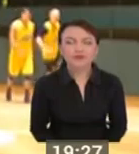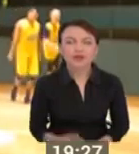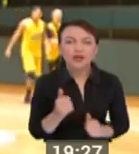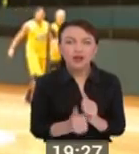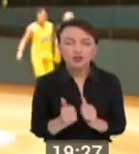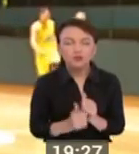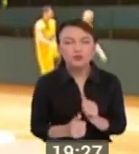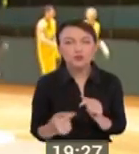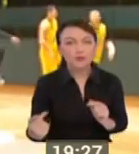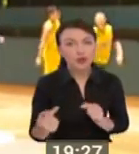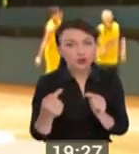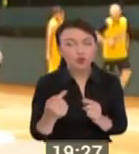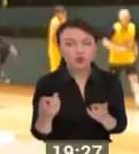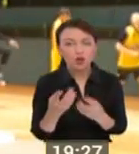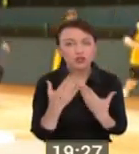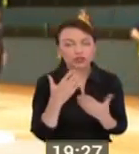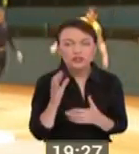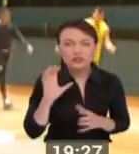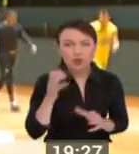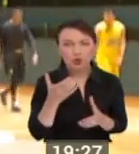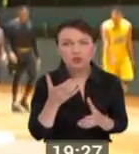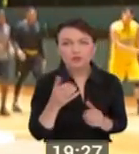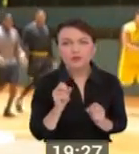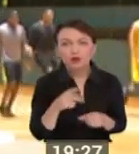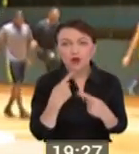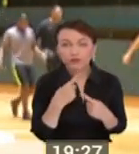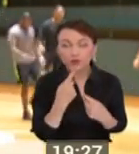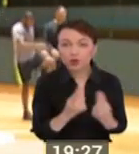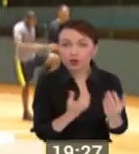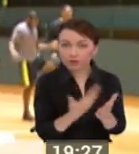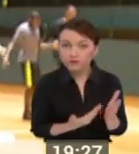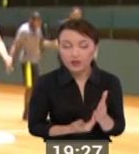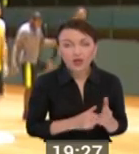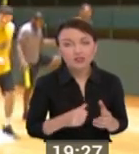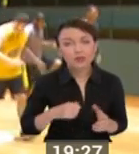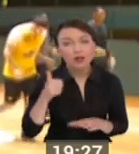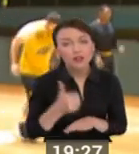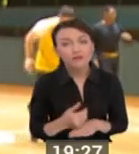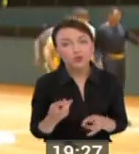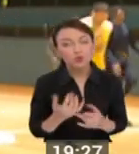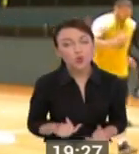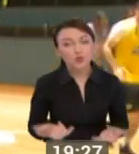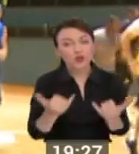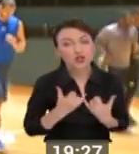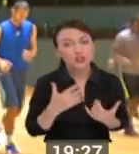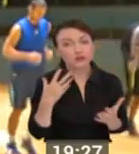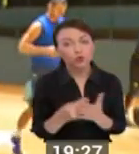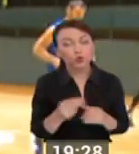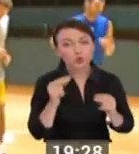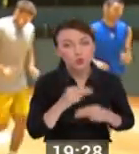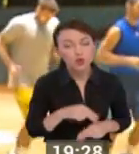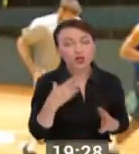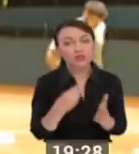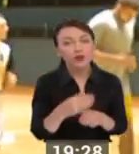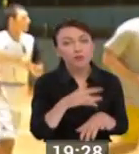Кожному супернику треба відноситися серйозно. Як я говорю ігрокам, я вважаю, що найголовніше – треба уважати свій труд, своїх